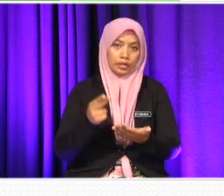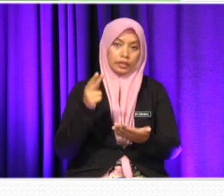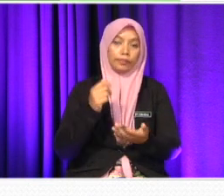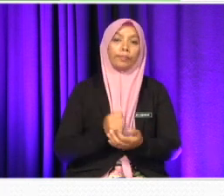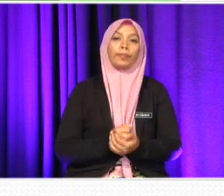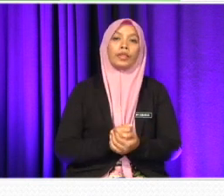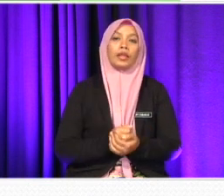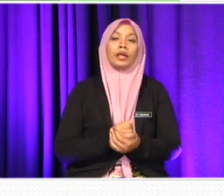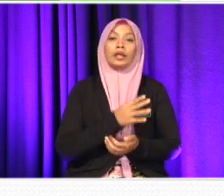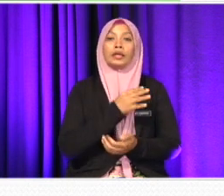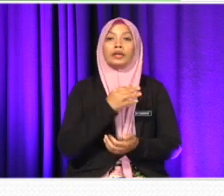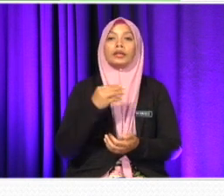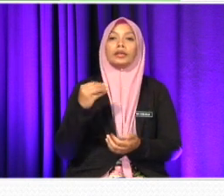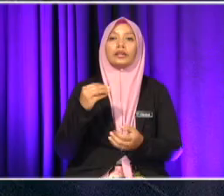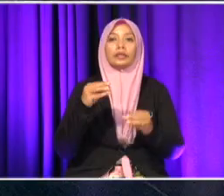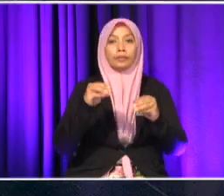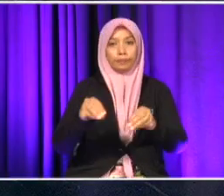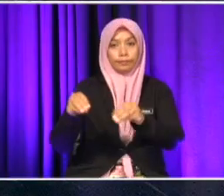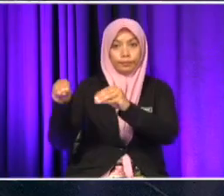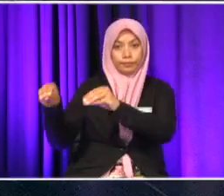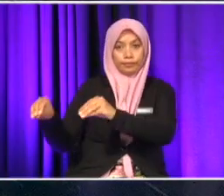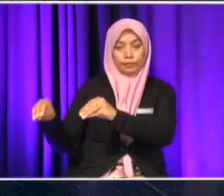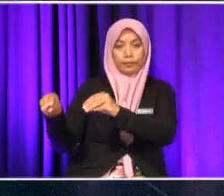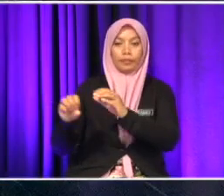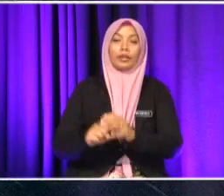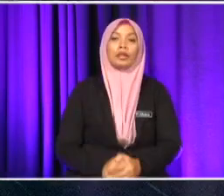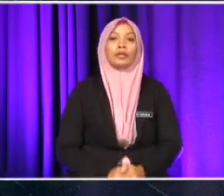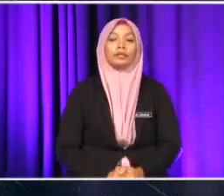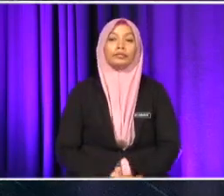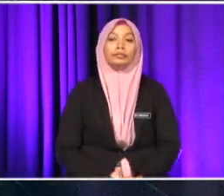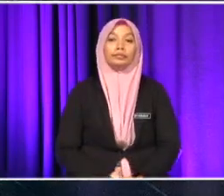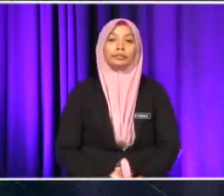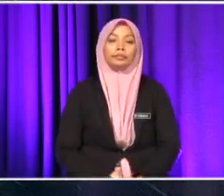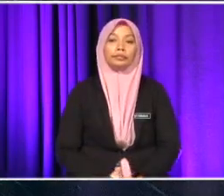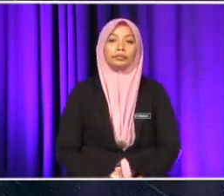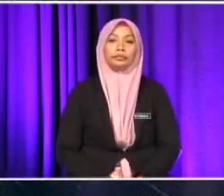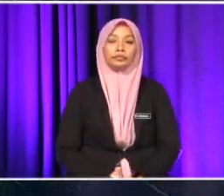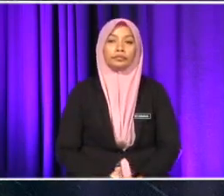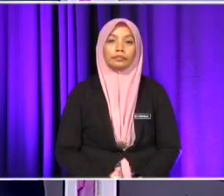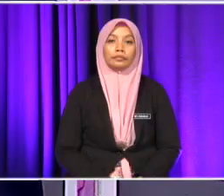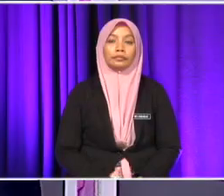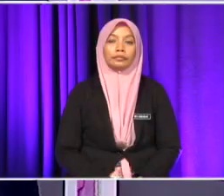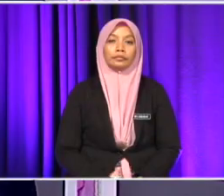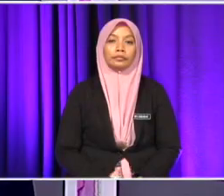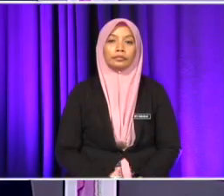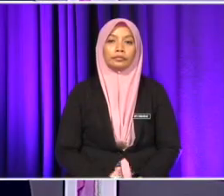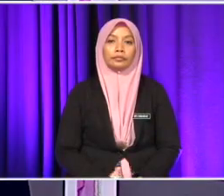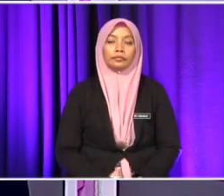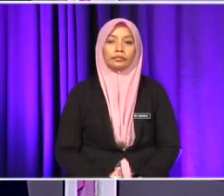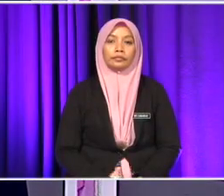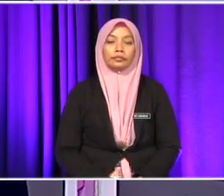dan pengedaran Poppy produk penentuan harga promosi dan